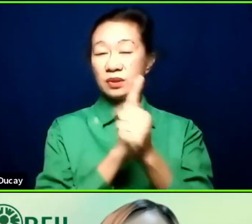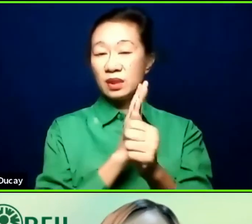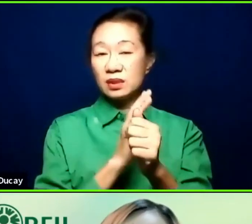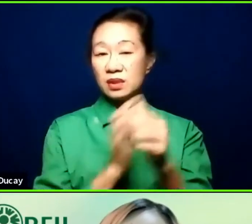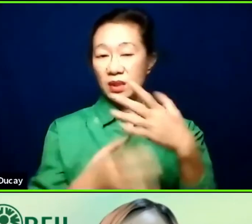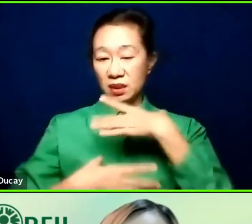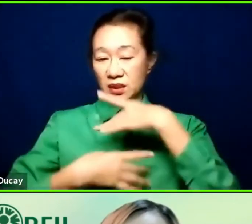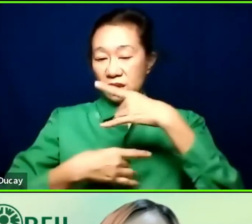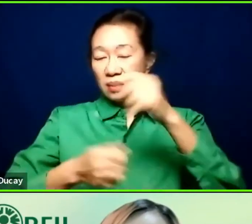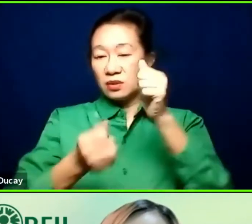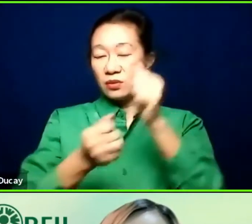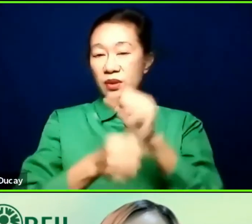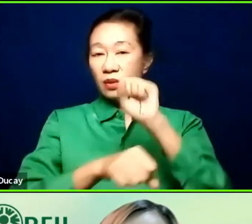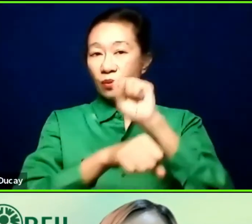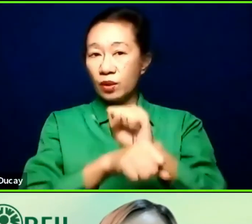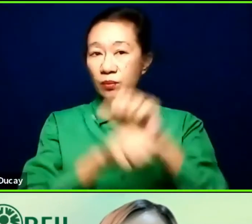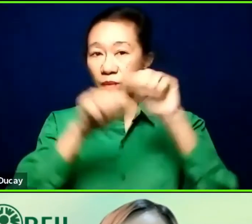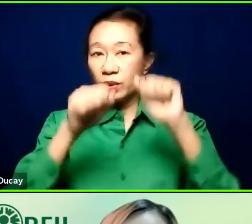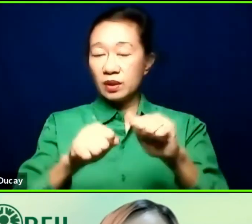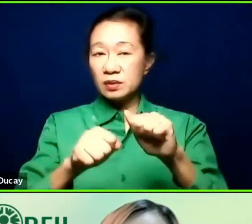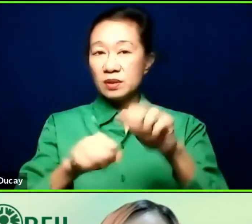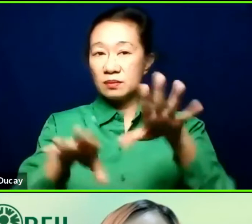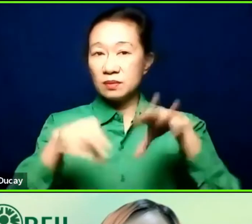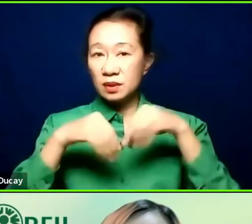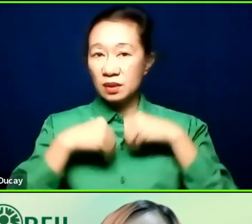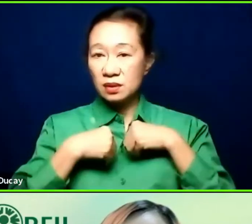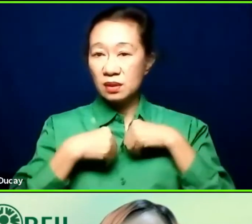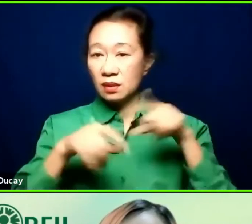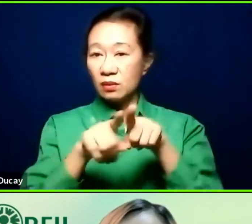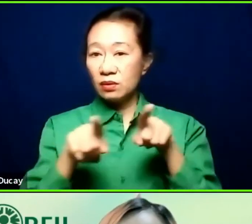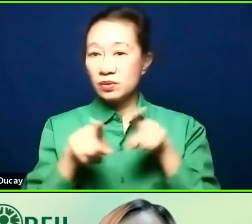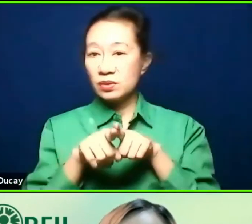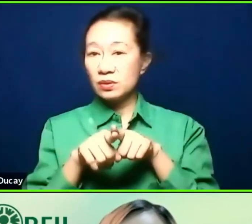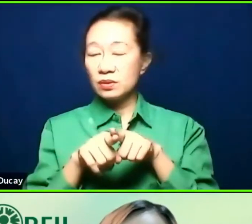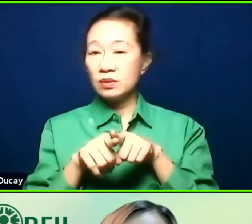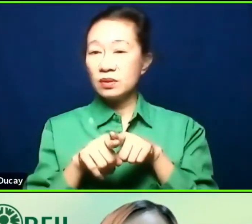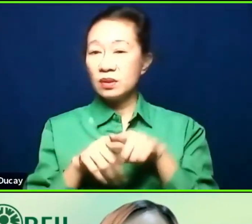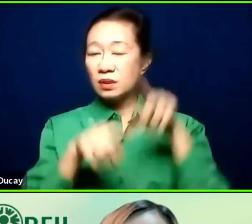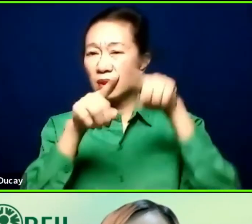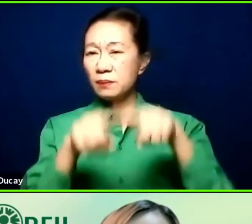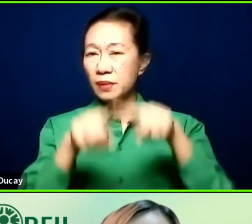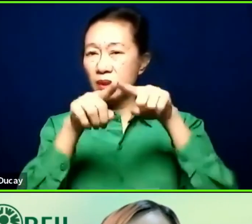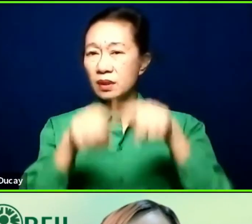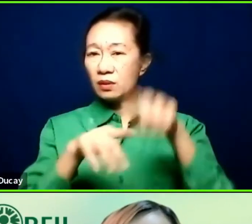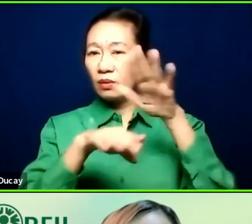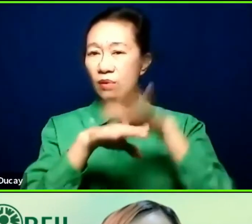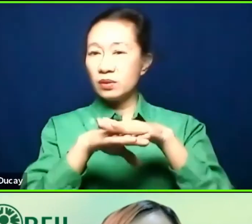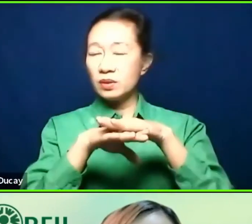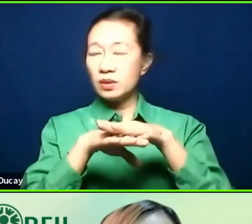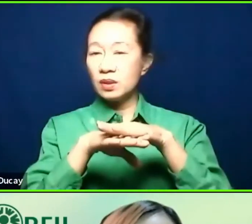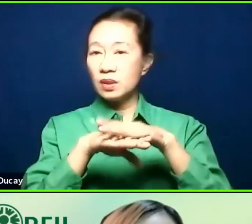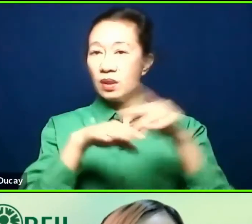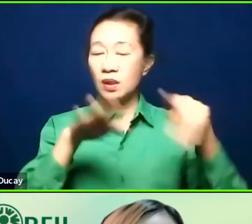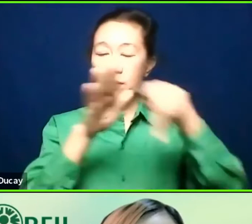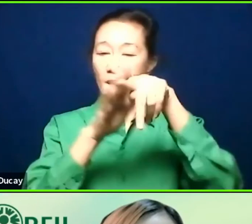then by all means, pwede po siyang ma-hire, no? Of course, it will also depend lang on the policies